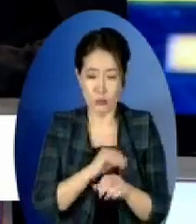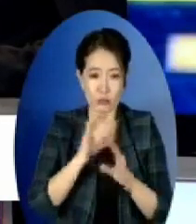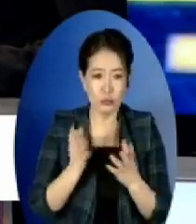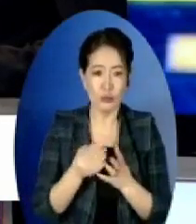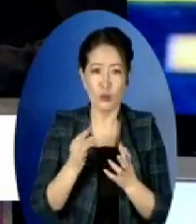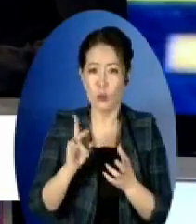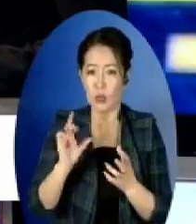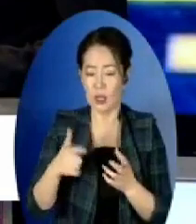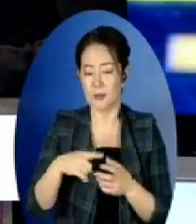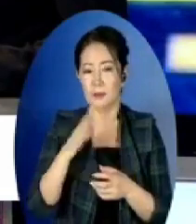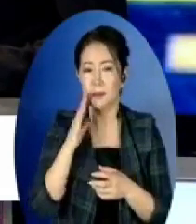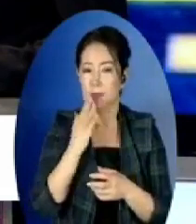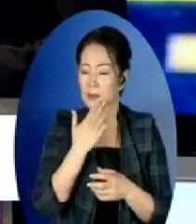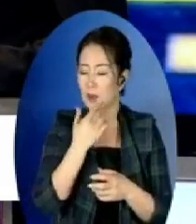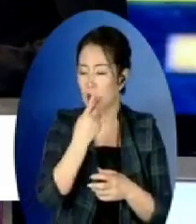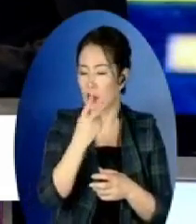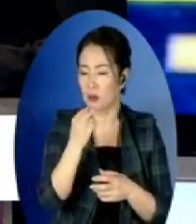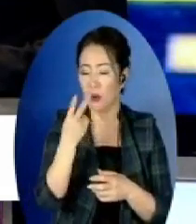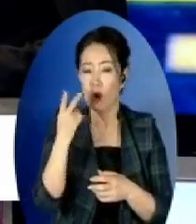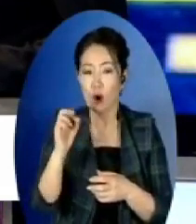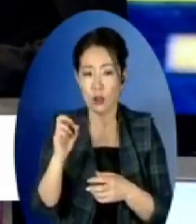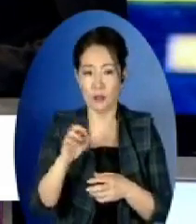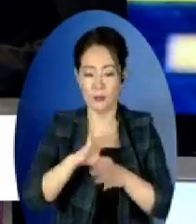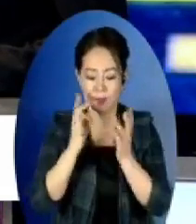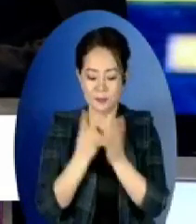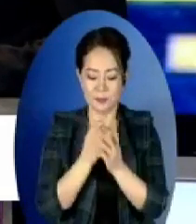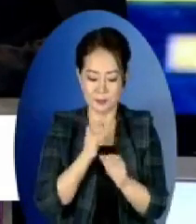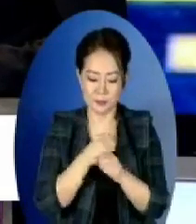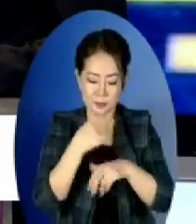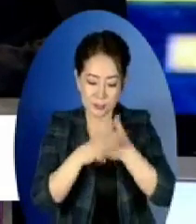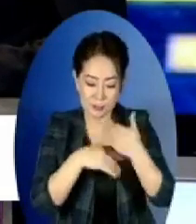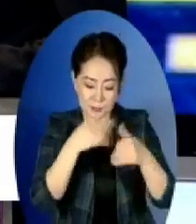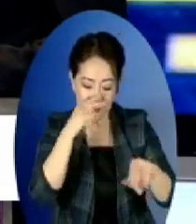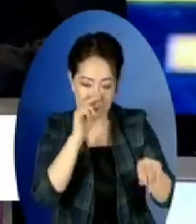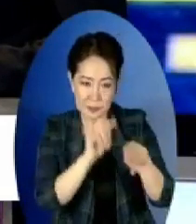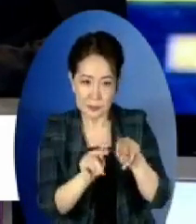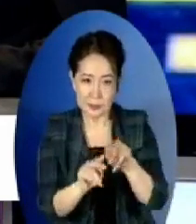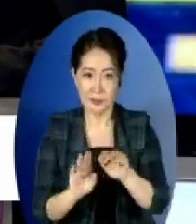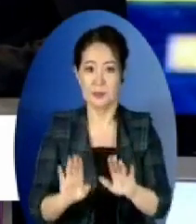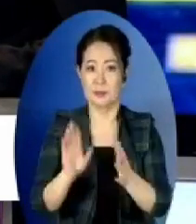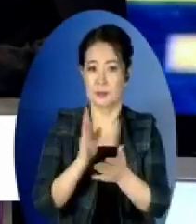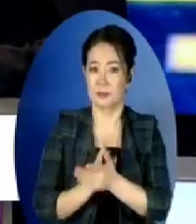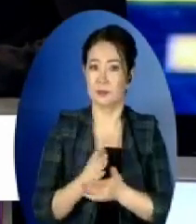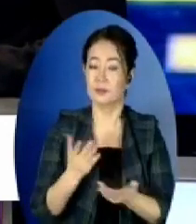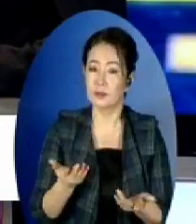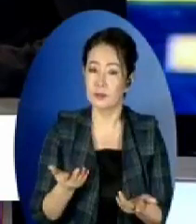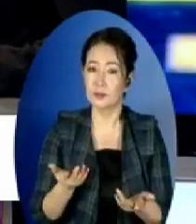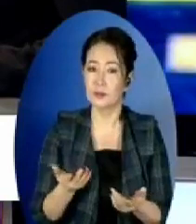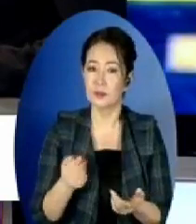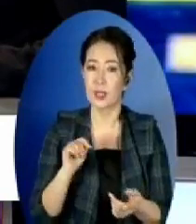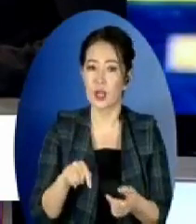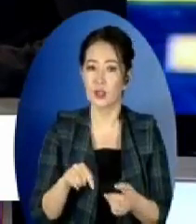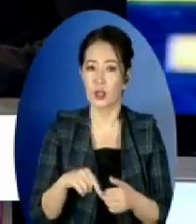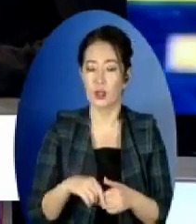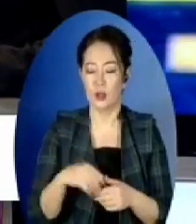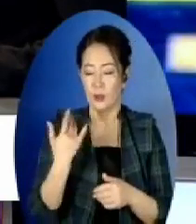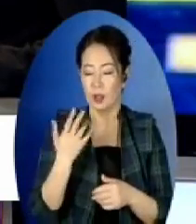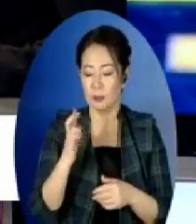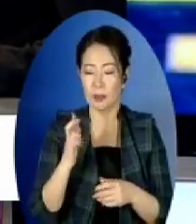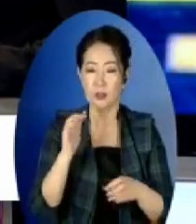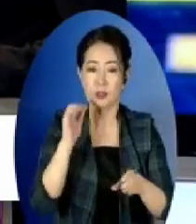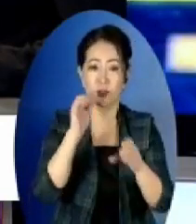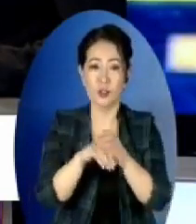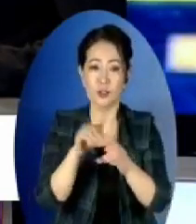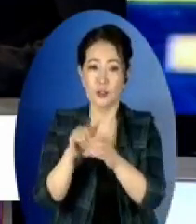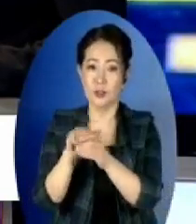За сар шин 2020 гээд нэг цаг хугацаа явж байгаа. Энийх одоо бол шалгалтаа тавьж байгаа. Тэгэхээр яг одоо энэ нийслэлхт руу зорж